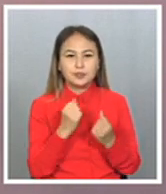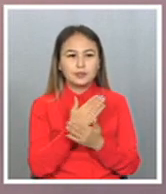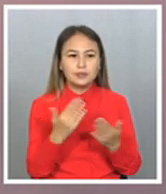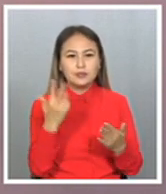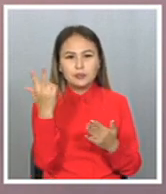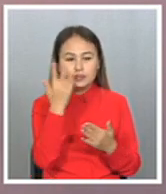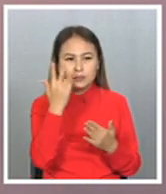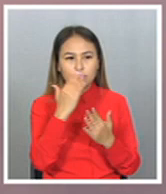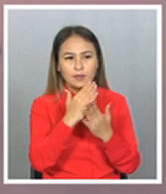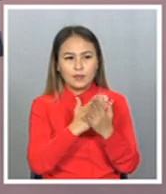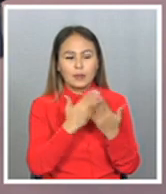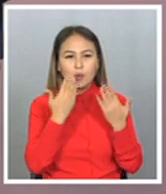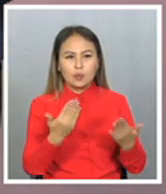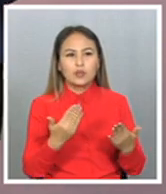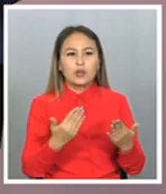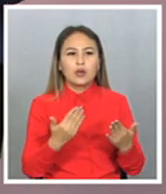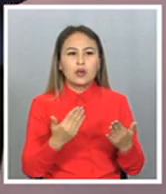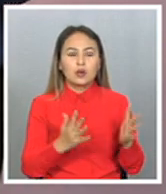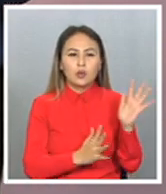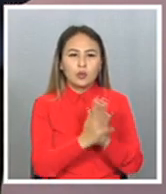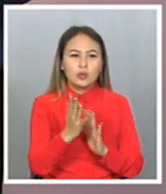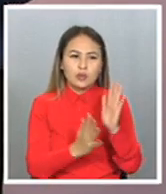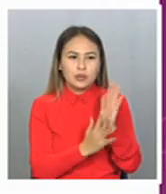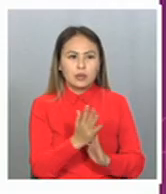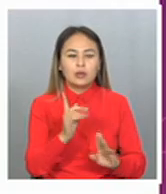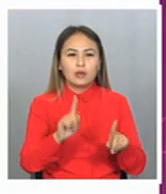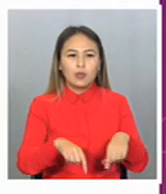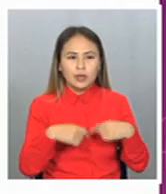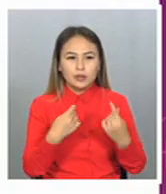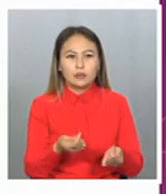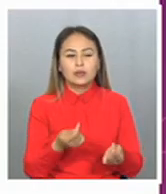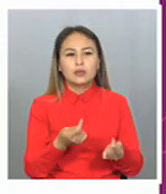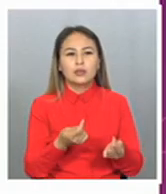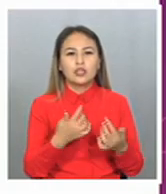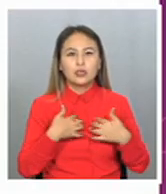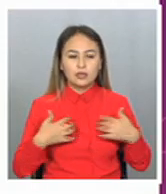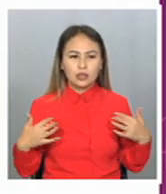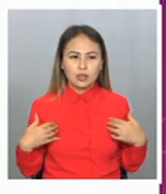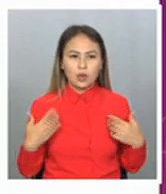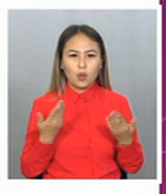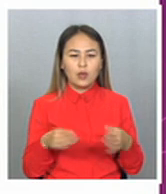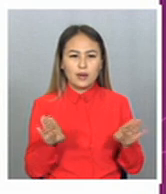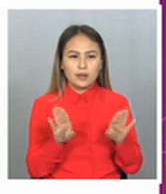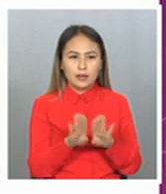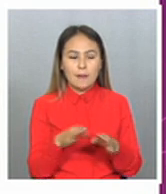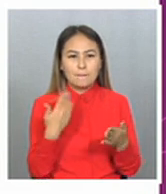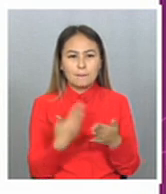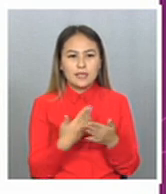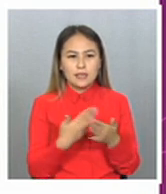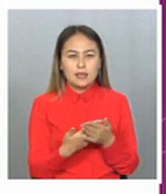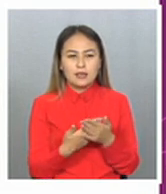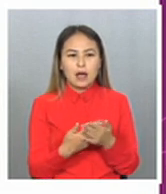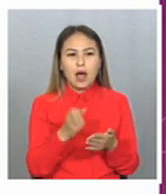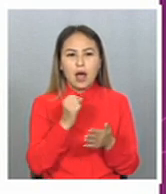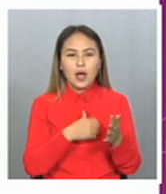үшінші сатыда осы өсімдік қоректілермен қоректенетін жыртқыштар. Оларға мысал ретінде